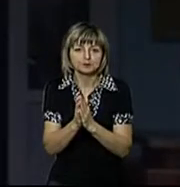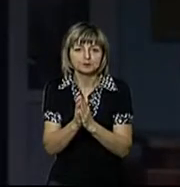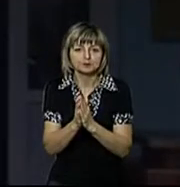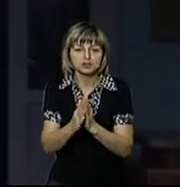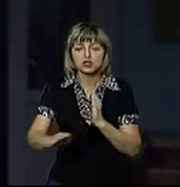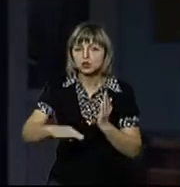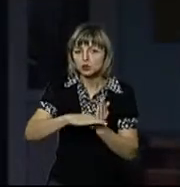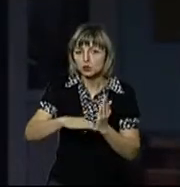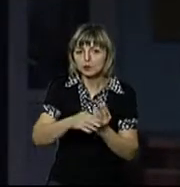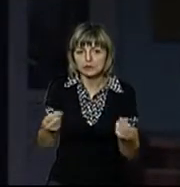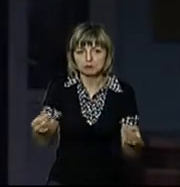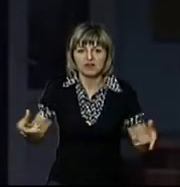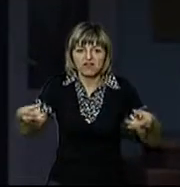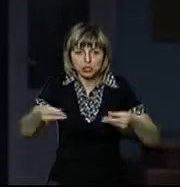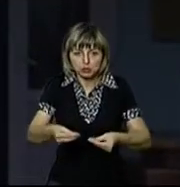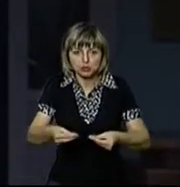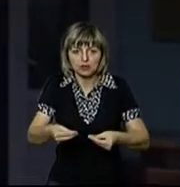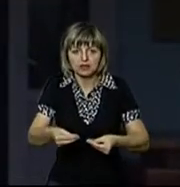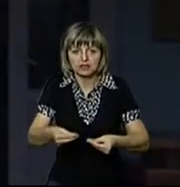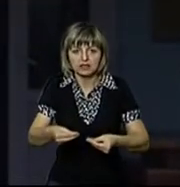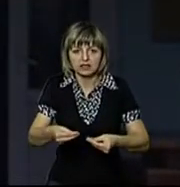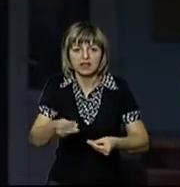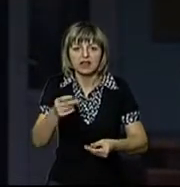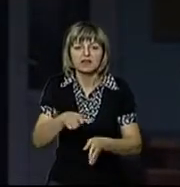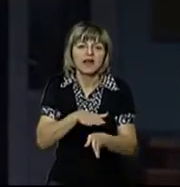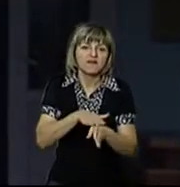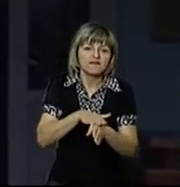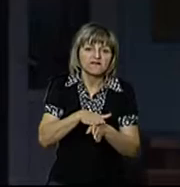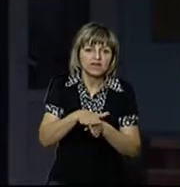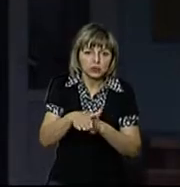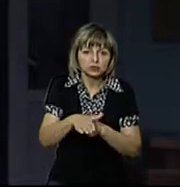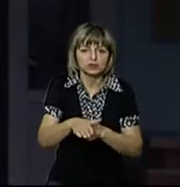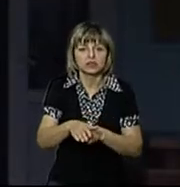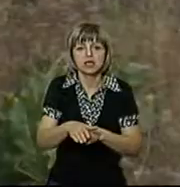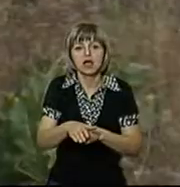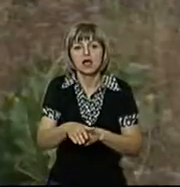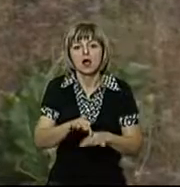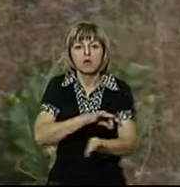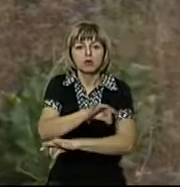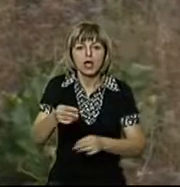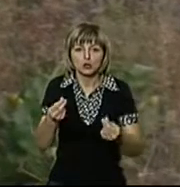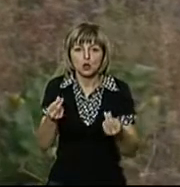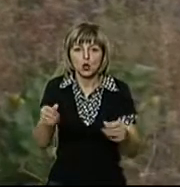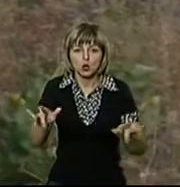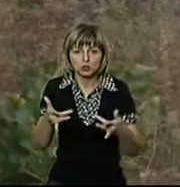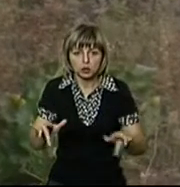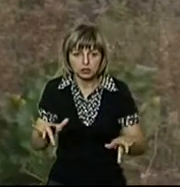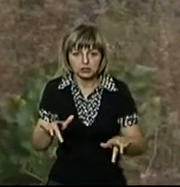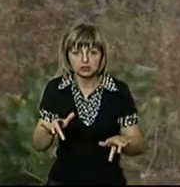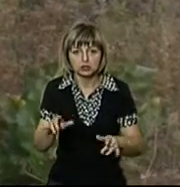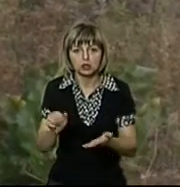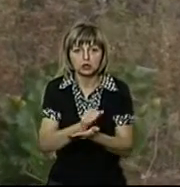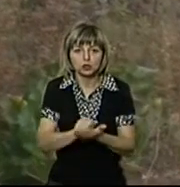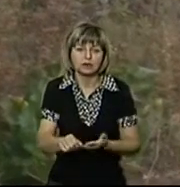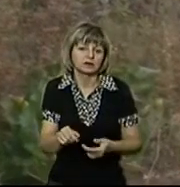Просимо допомогти співфінансуванні на виконання проєктно-кошторисної документації. Навіть таке можна було звертатися, піджитлове. Там 300, там